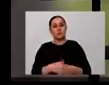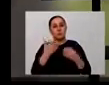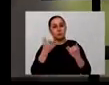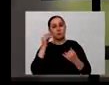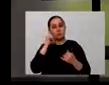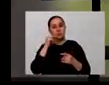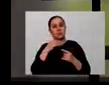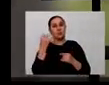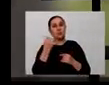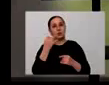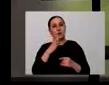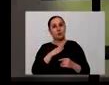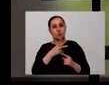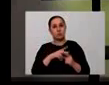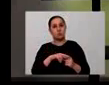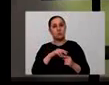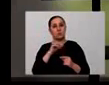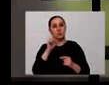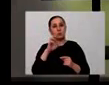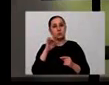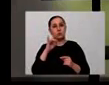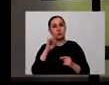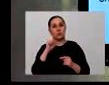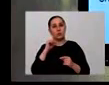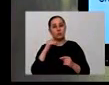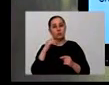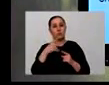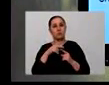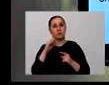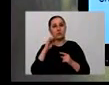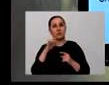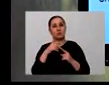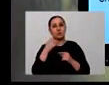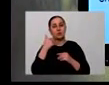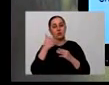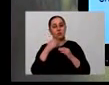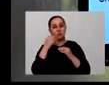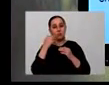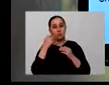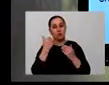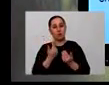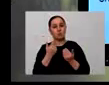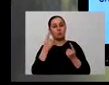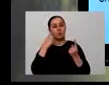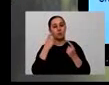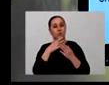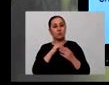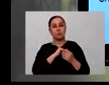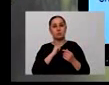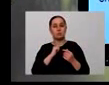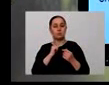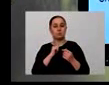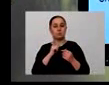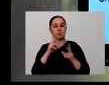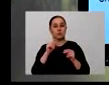Bugungi darsimiz qiziqarli bo'lgan bo'lsa, Abdurov Fitrat haqida yanada ma'lumotlarimizni kengaytirgan bo'lsak, men o'zimni baxtiyor his